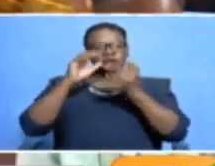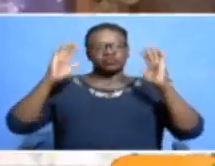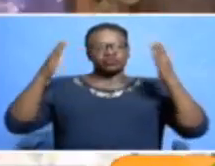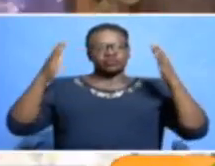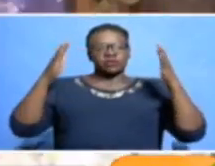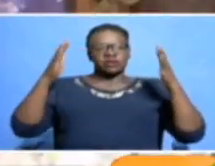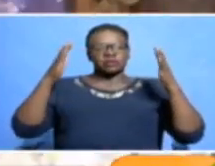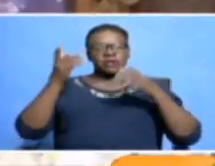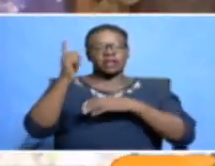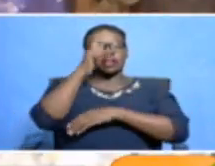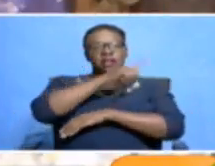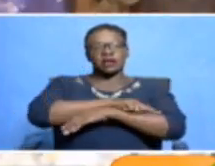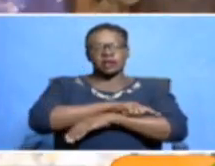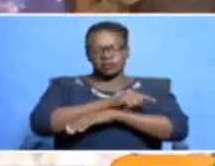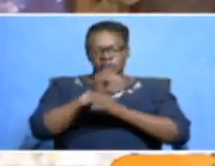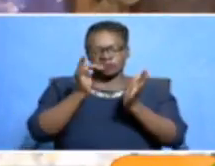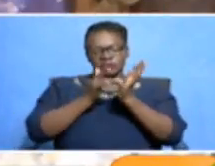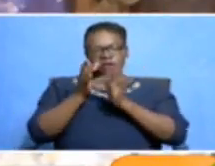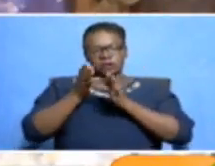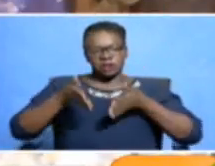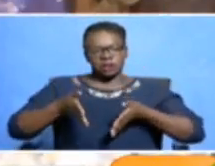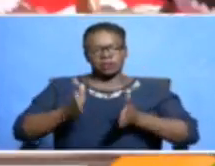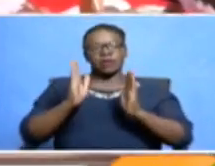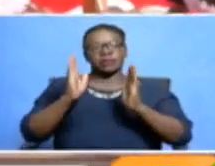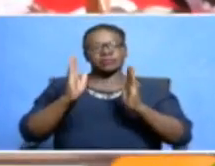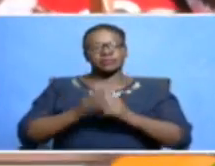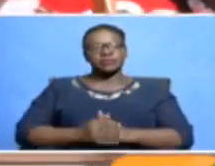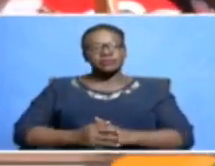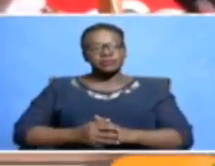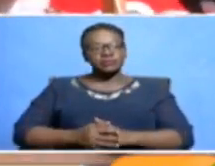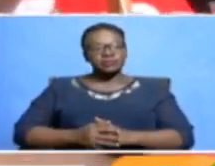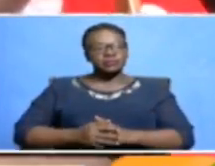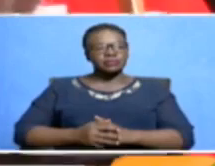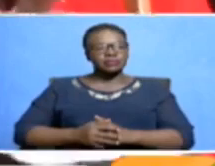kusherehekea siku ya kuzaliwa kwa Kristo Yesu.